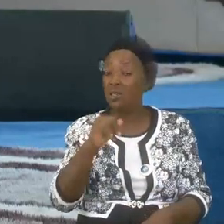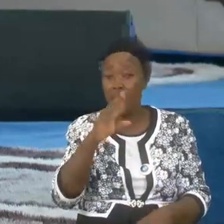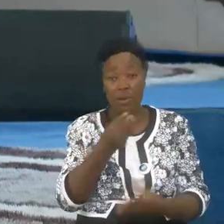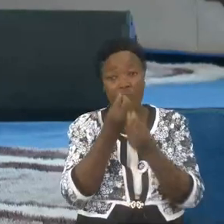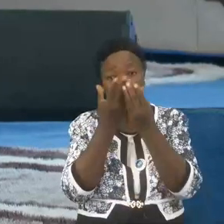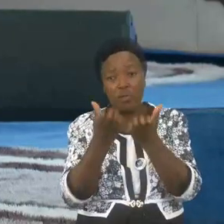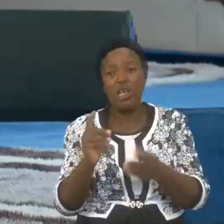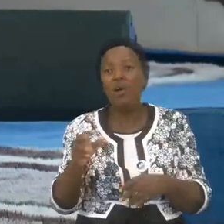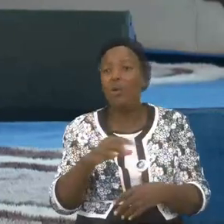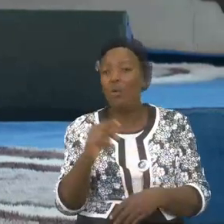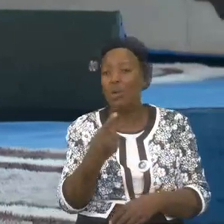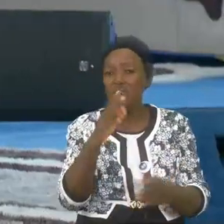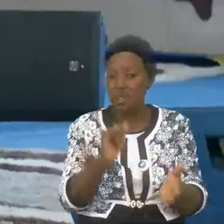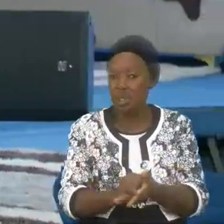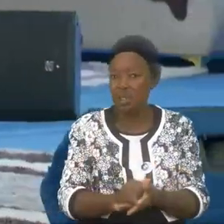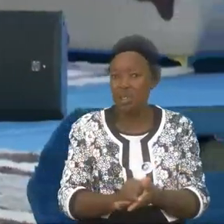informé.